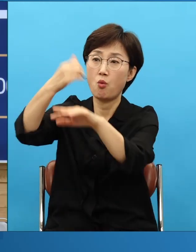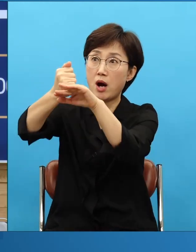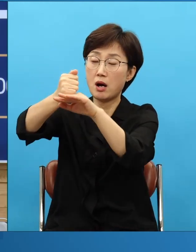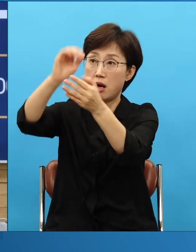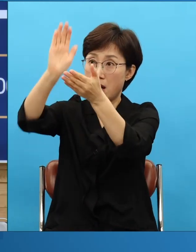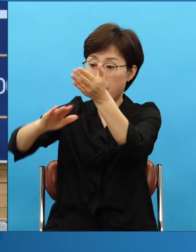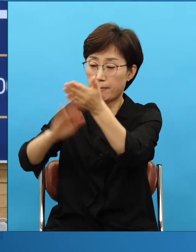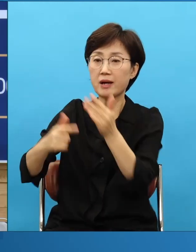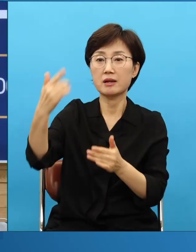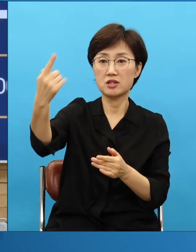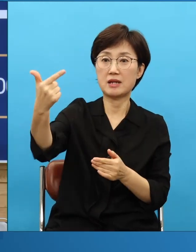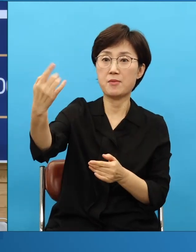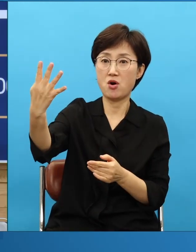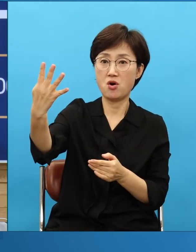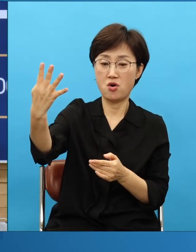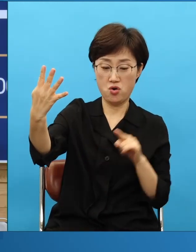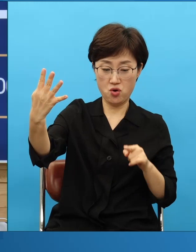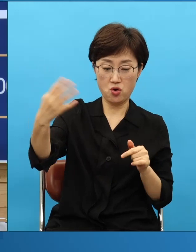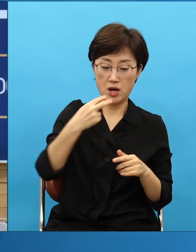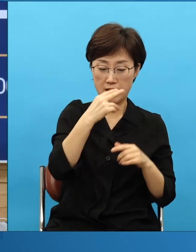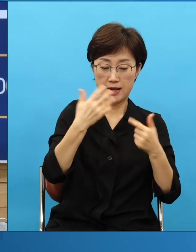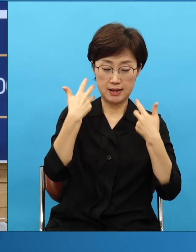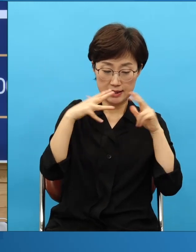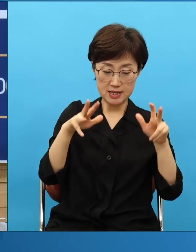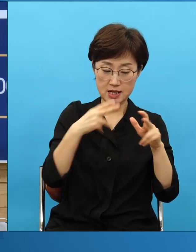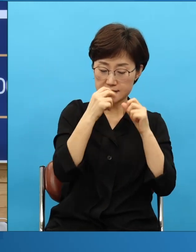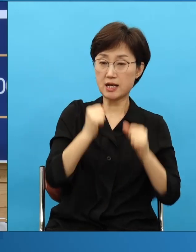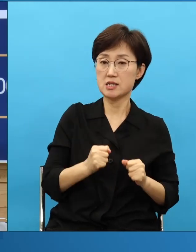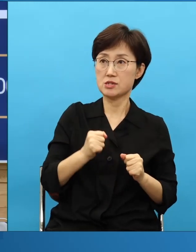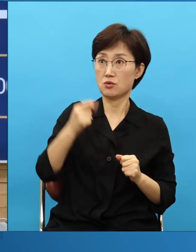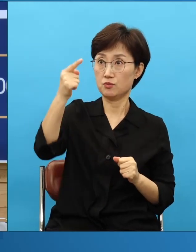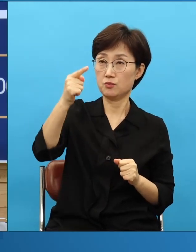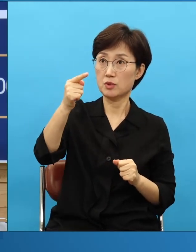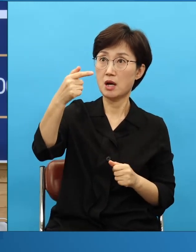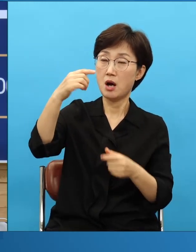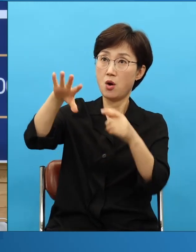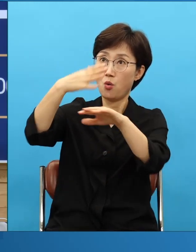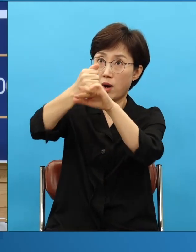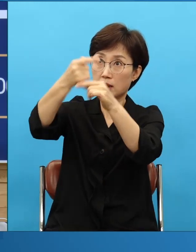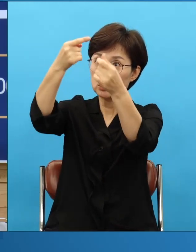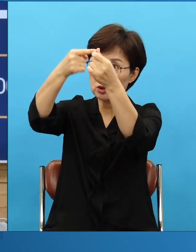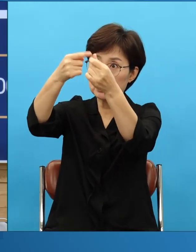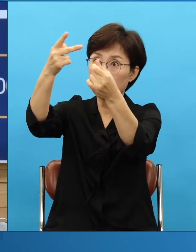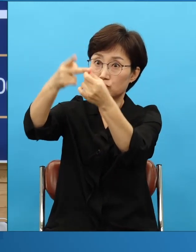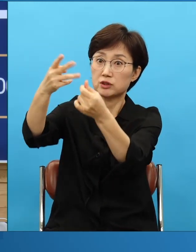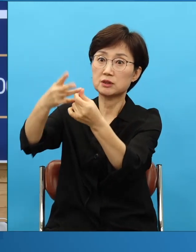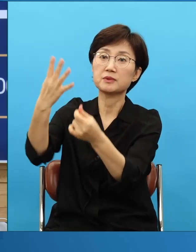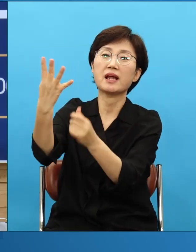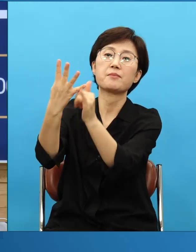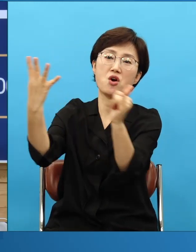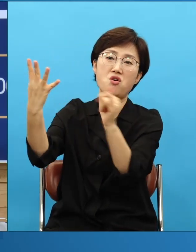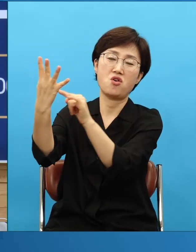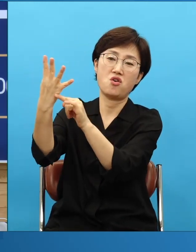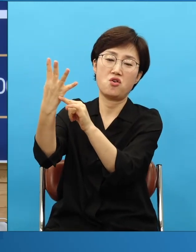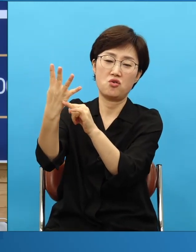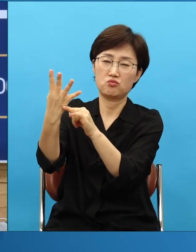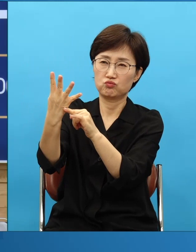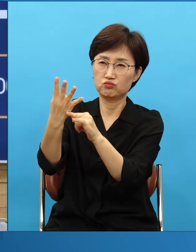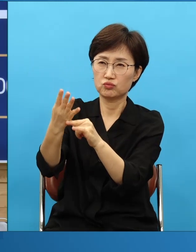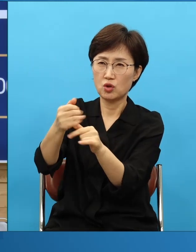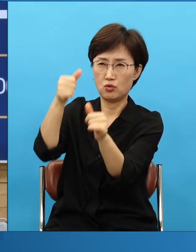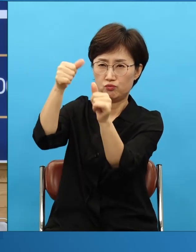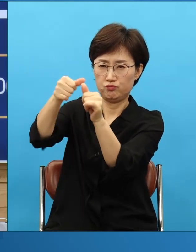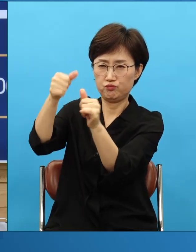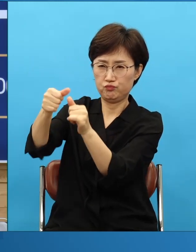사람 아닙니다. He 이게 was not your average man. 다니엘을 통해서 느부갓네살, 벨사살, 다리오 이런 왕들 저 나중에